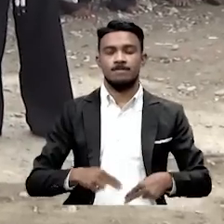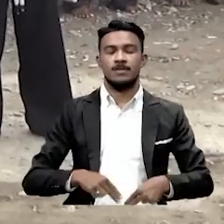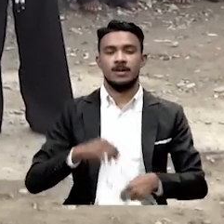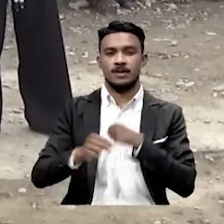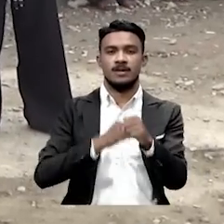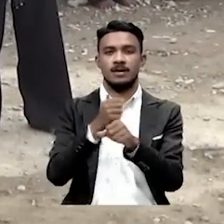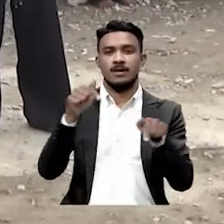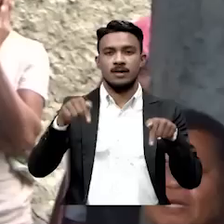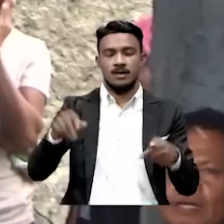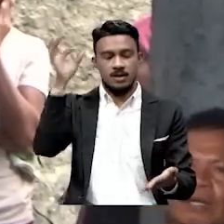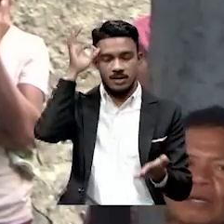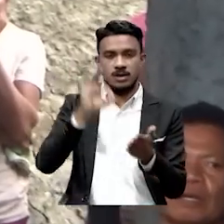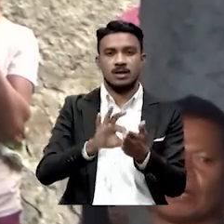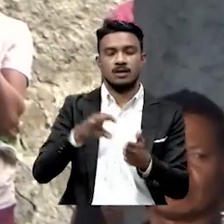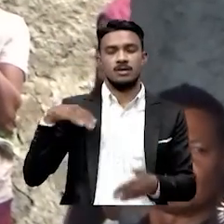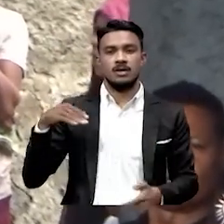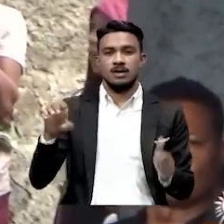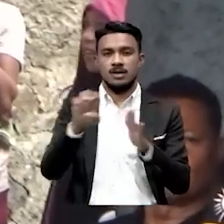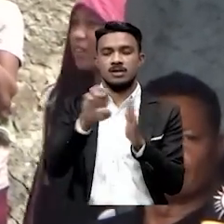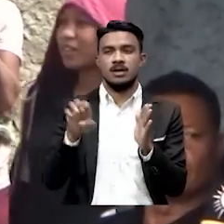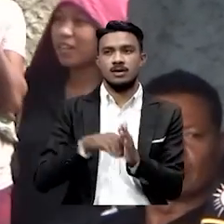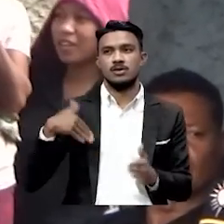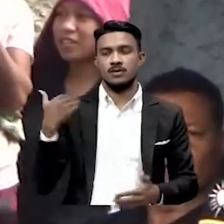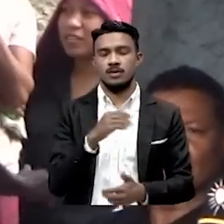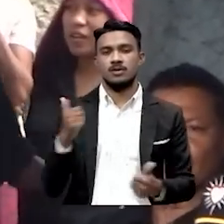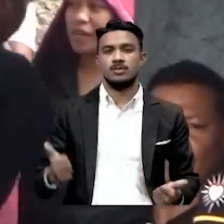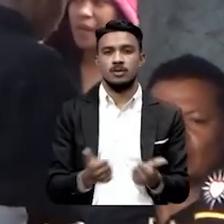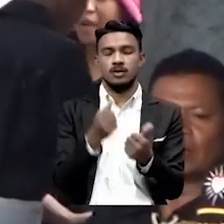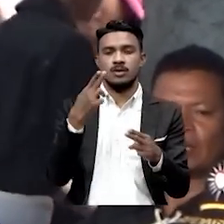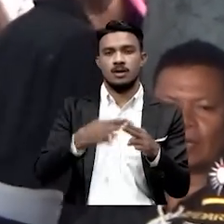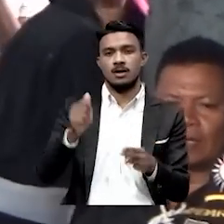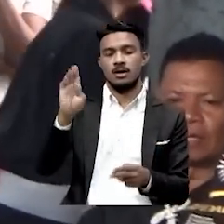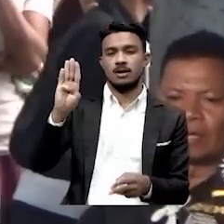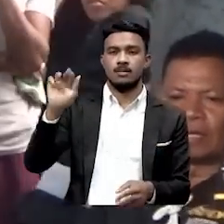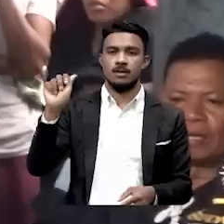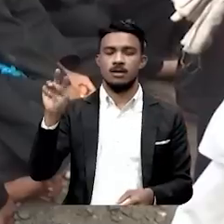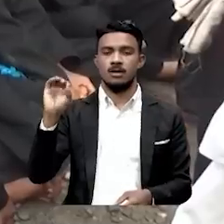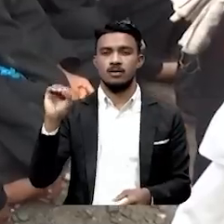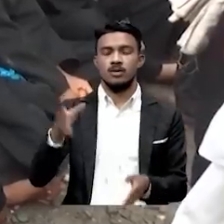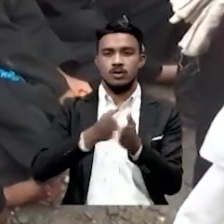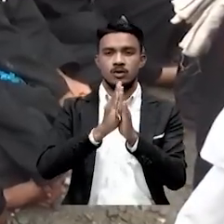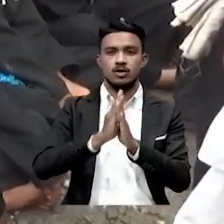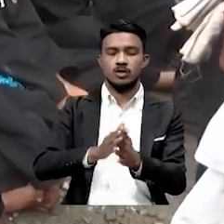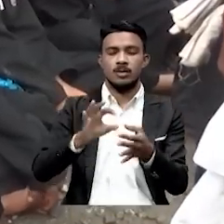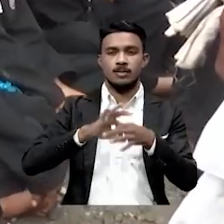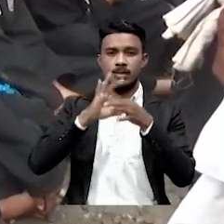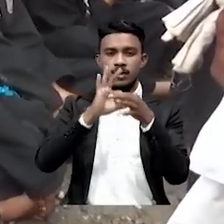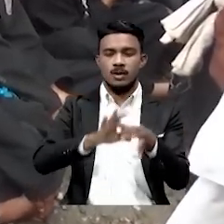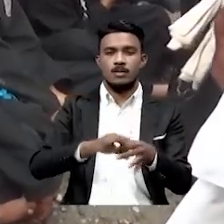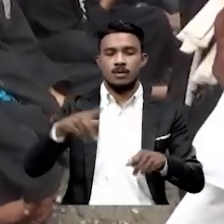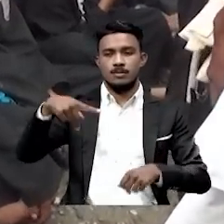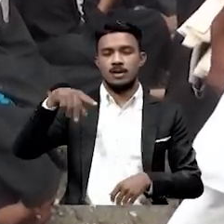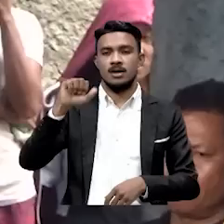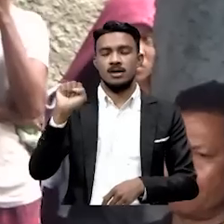Estado Juventude no Desporto Abraham Saldanha Hateten husuba estrutura PSHT husi nasional to rayon tenki organiza